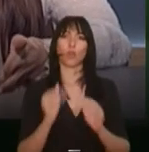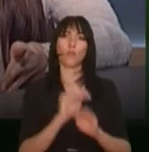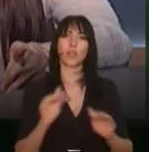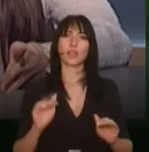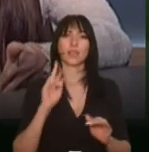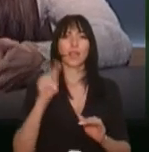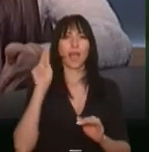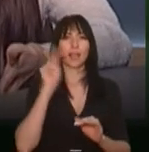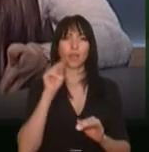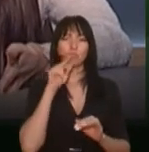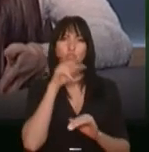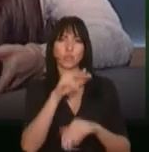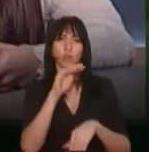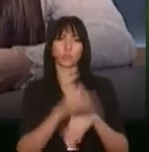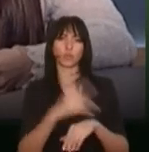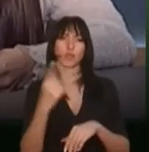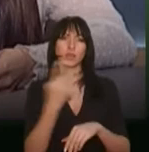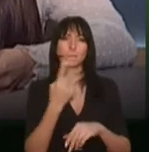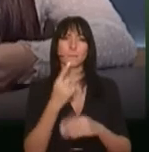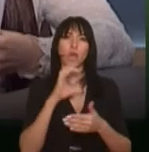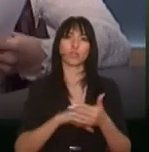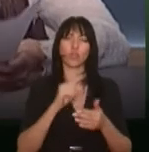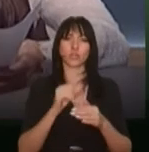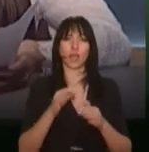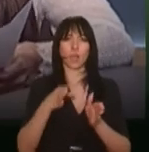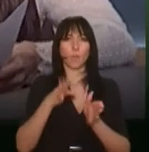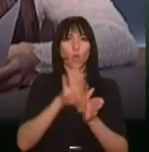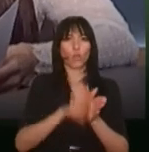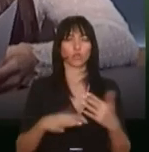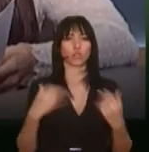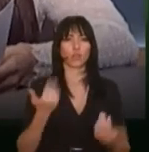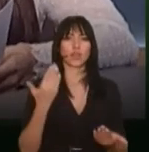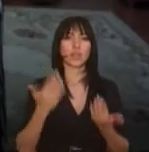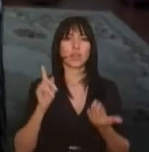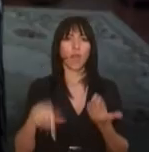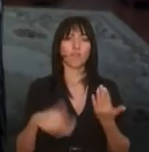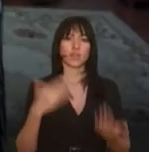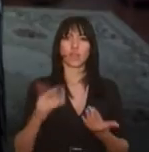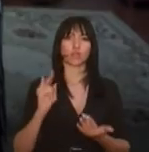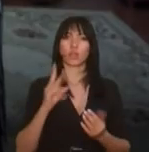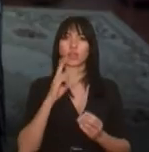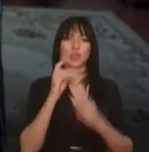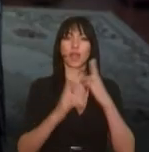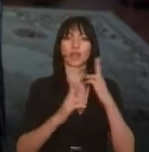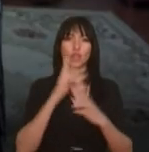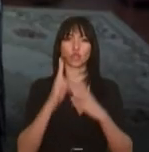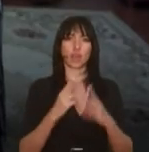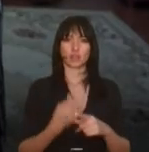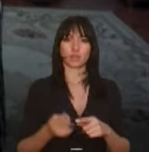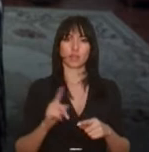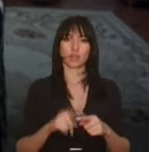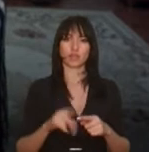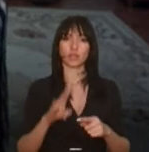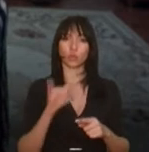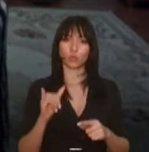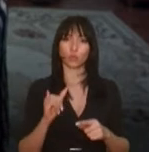розпізнавати перші ознаки погіршення стану здоров'я, навіть якщо дитина не жаліється на це? Ну, безумовно,